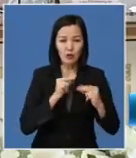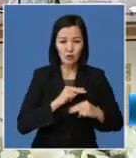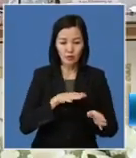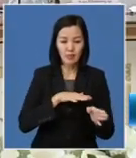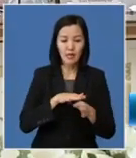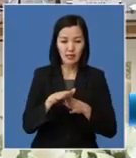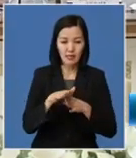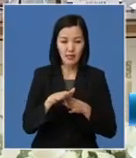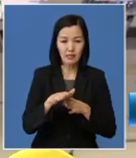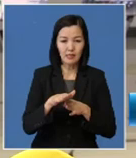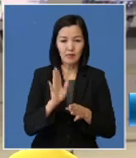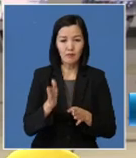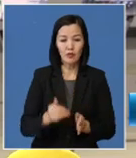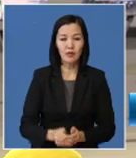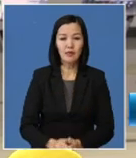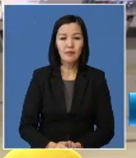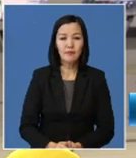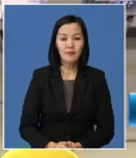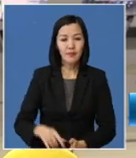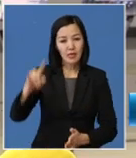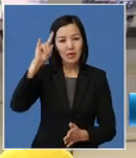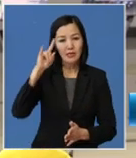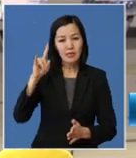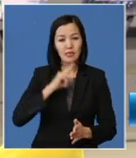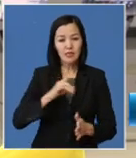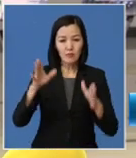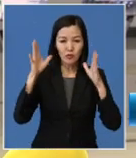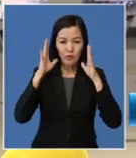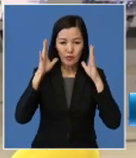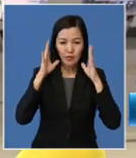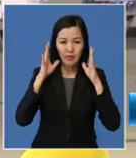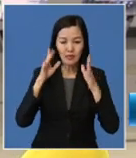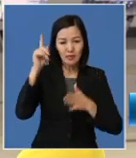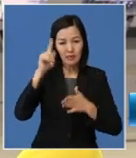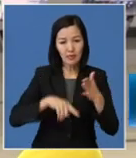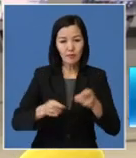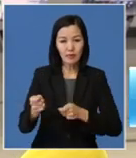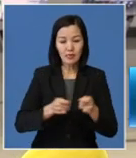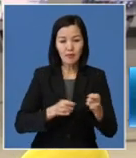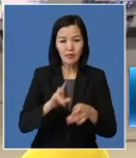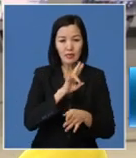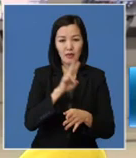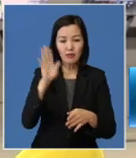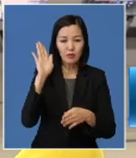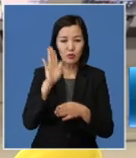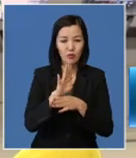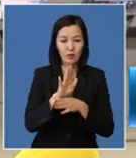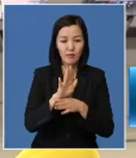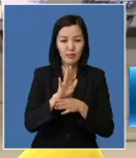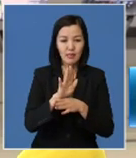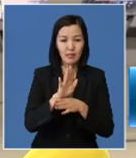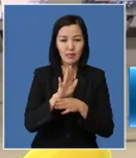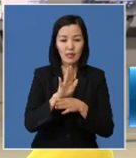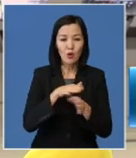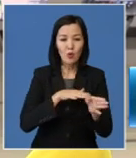білек тоғыстыра қимылдамақ. На Қазақстан мұсылмандары діни басқармасы да елбасының жолдауына сай, біз жылда өзіміздің әдет ретінде